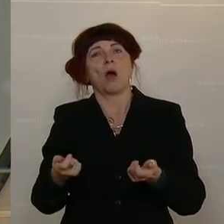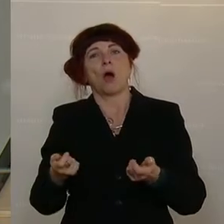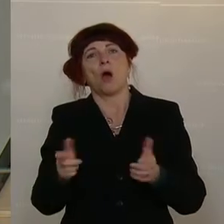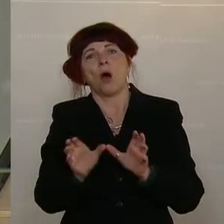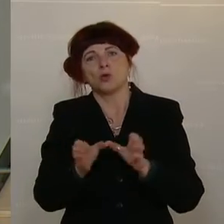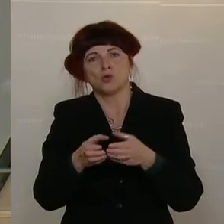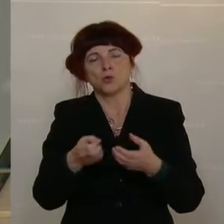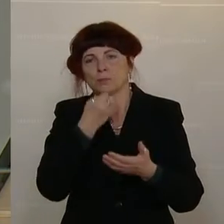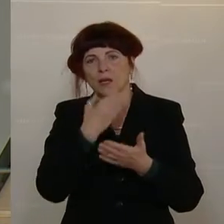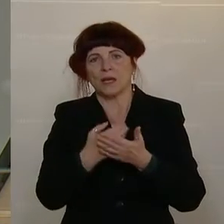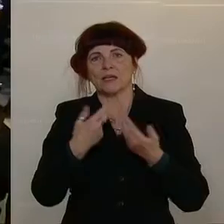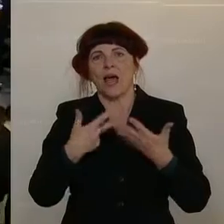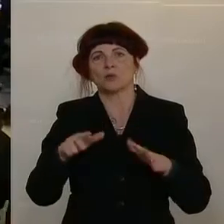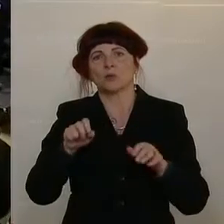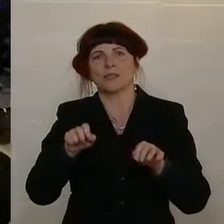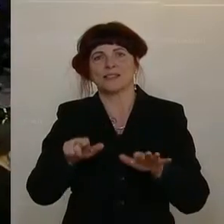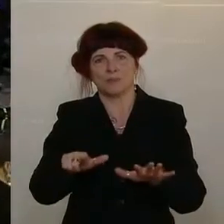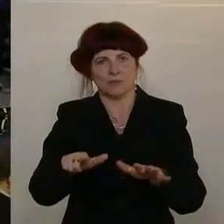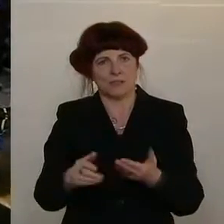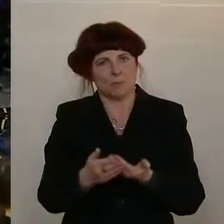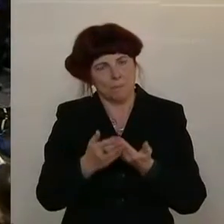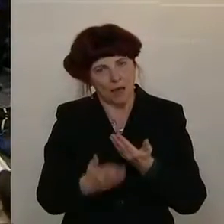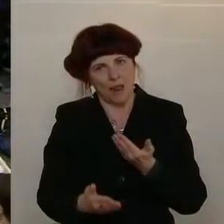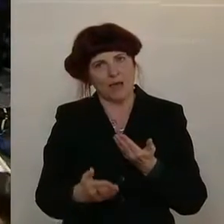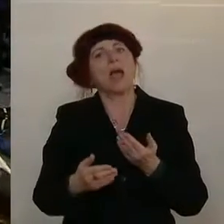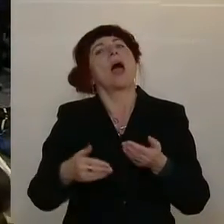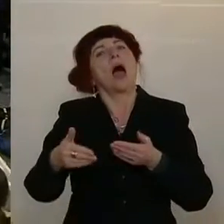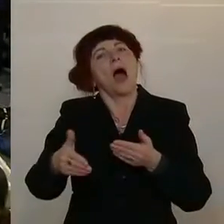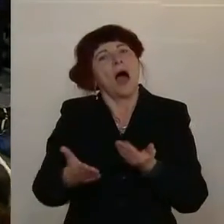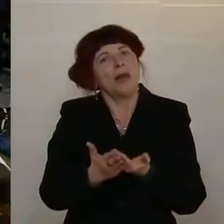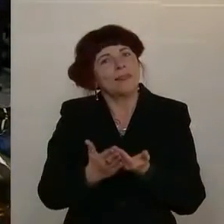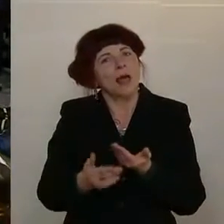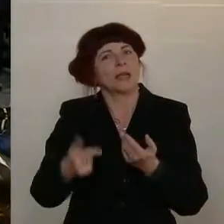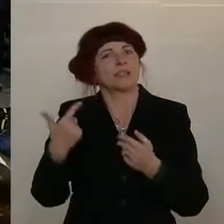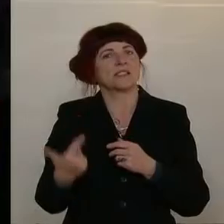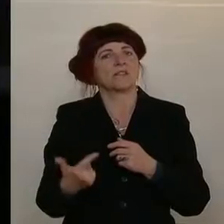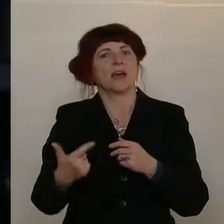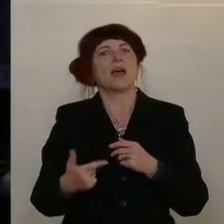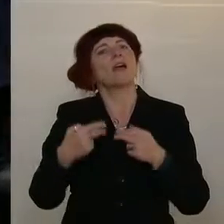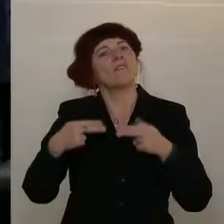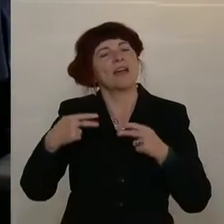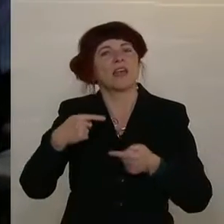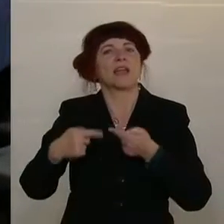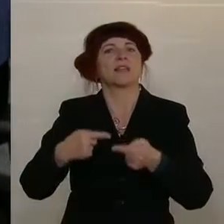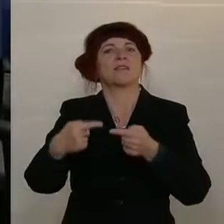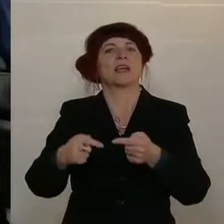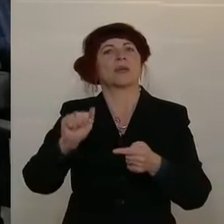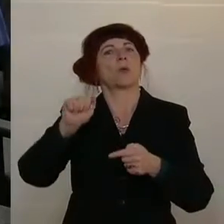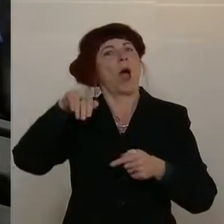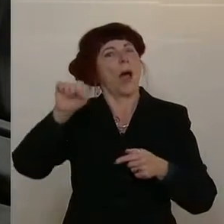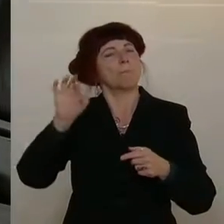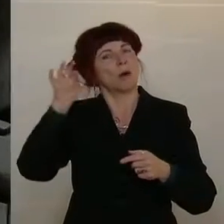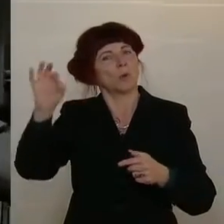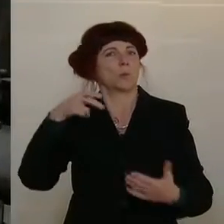817 der Beilagen, angeschlossene Entschließung in der Anlage 2, betreffend Weiterentwicklung des Amagüter-Siegels. Wer